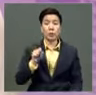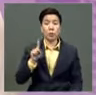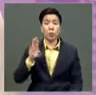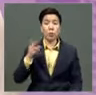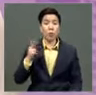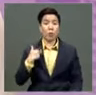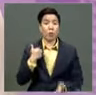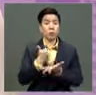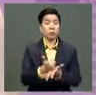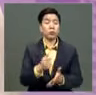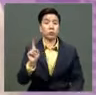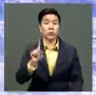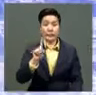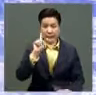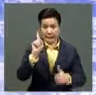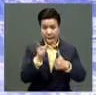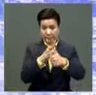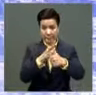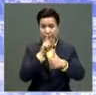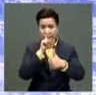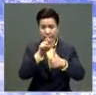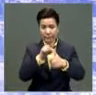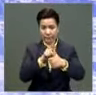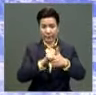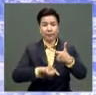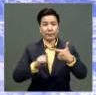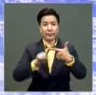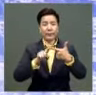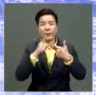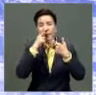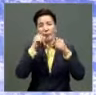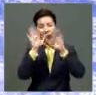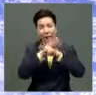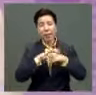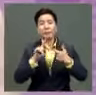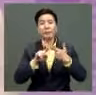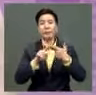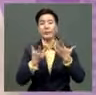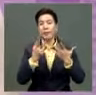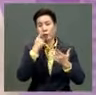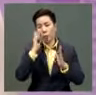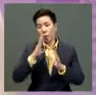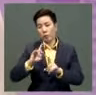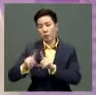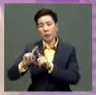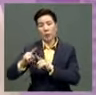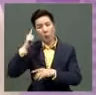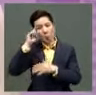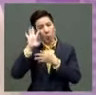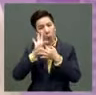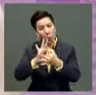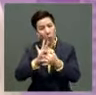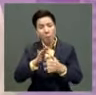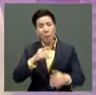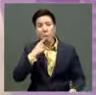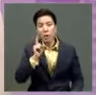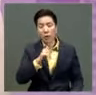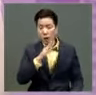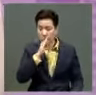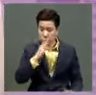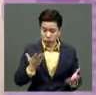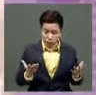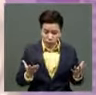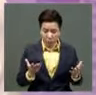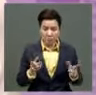ปล่าอันนี้คือคำถามแรกแล้วคำถามข้อที่สองก็คล้ายกันกับคำถามเมื่อกี้คือหลายคนเนี่ยยังมีความกังวลอยู่ว่าถ้าเกิดมี